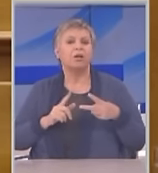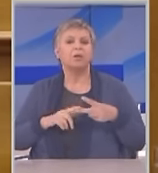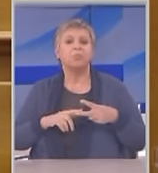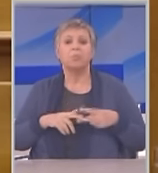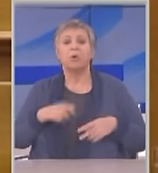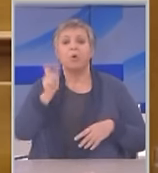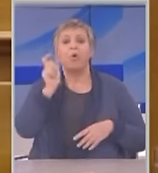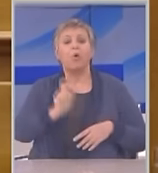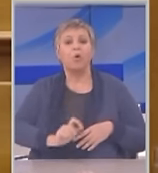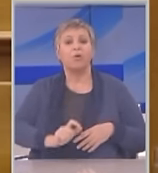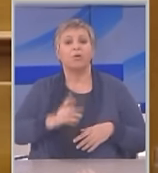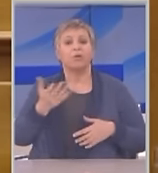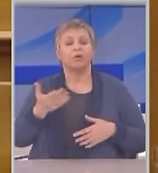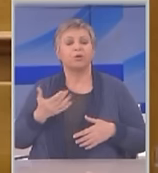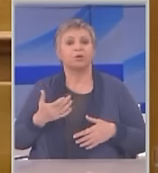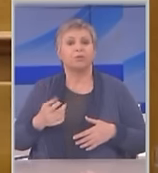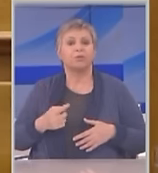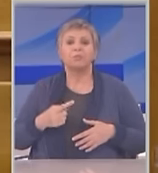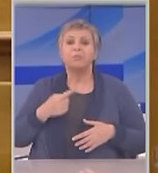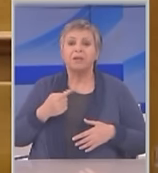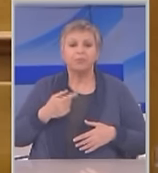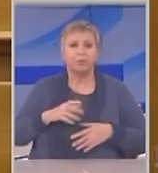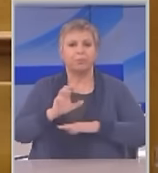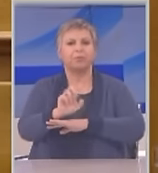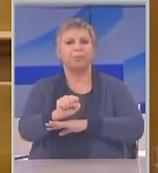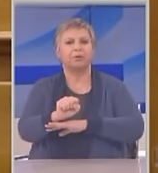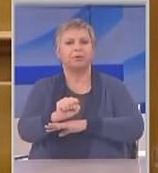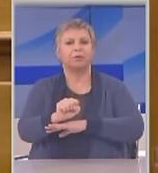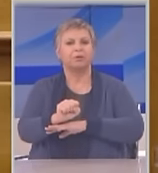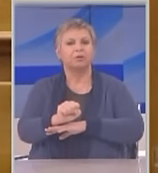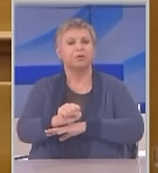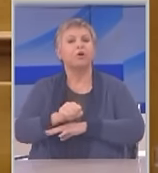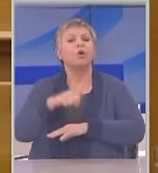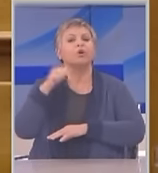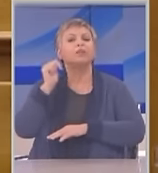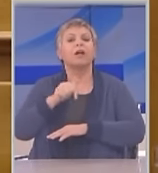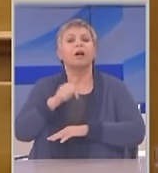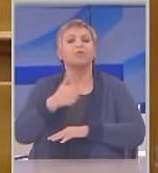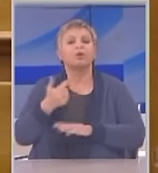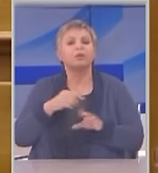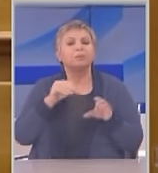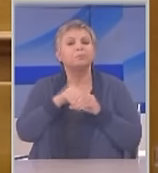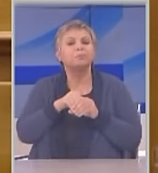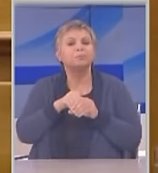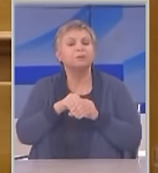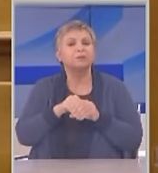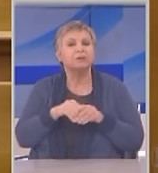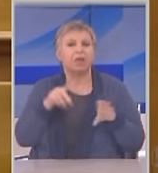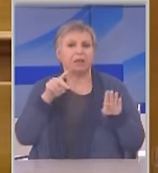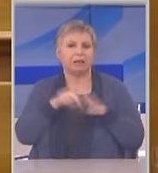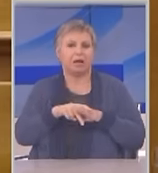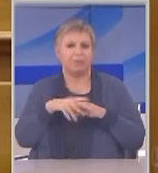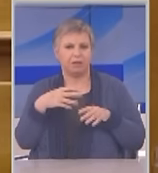γενναιότητα καταλάβατε ότι δεν επρόκειτο για αριθμός τηλεφώνου αλλά για τραπεζικός λογαριασμός. Δεν καταδικάστηκε ο